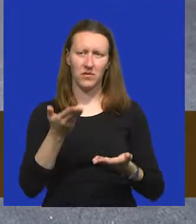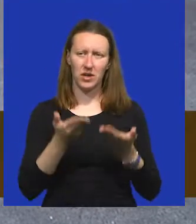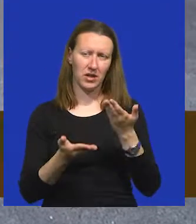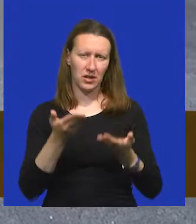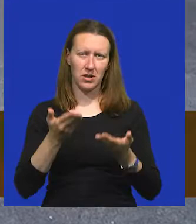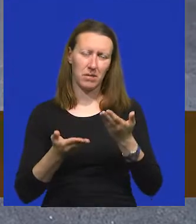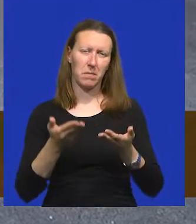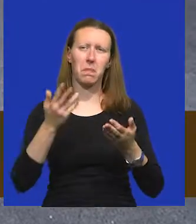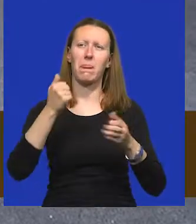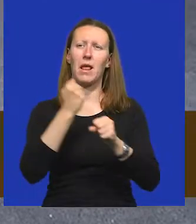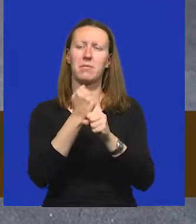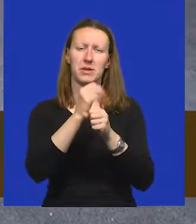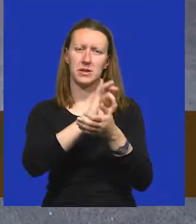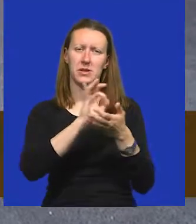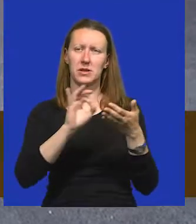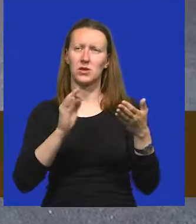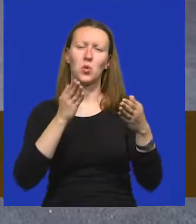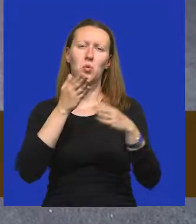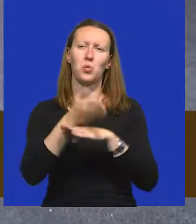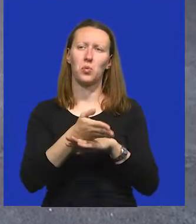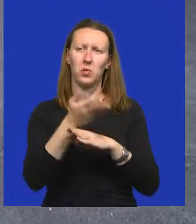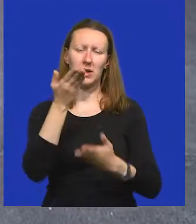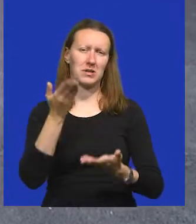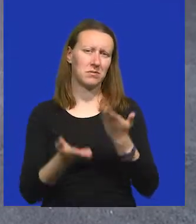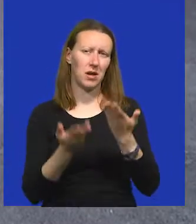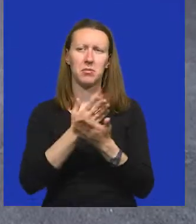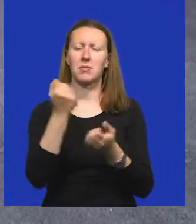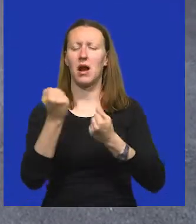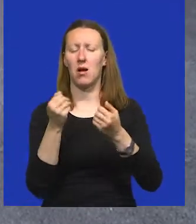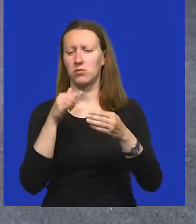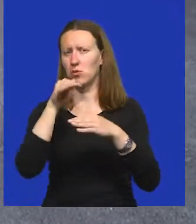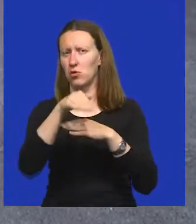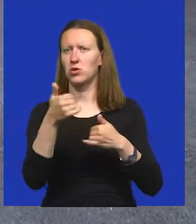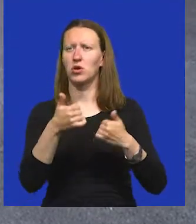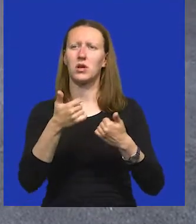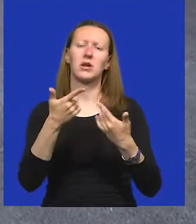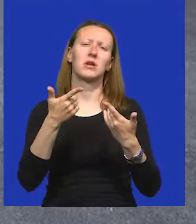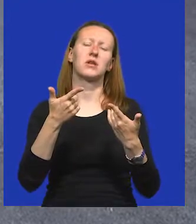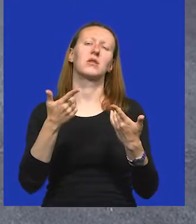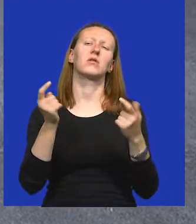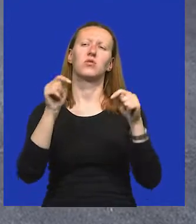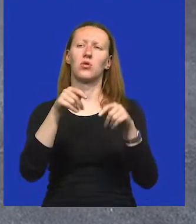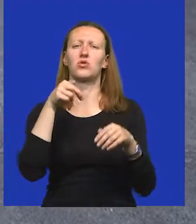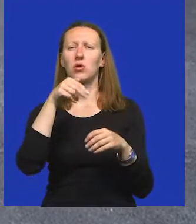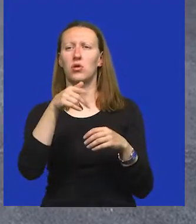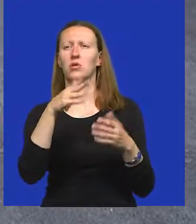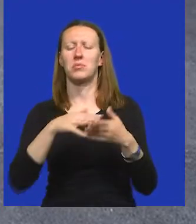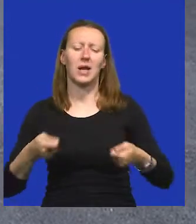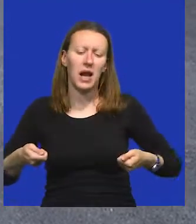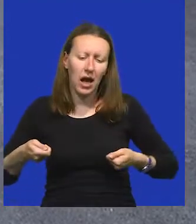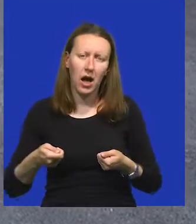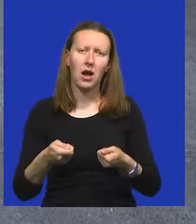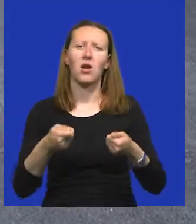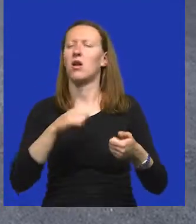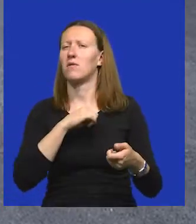pesatura che va a definire il peso in entrata del veicolo, se vengono col veicolo o se vengono a piede con una